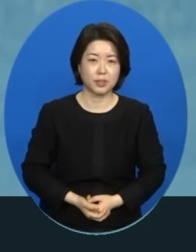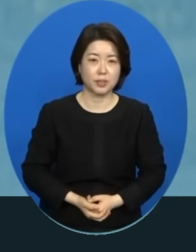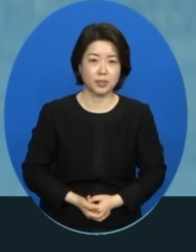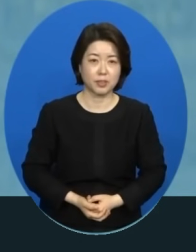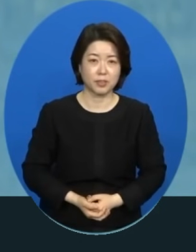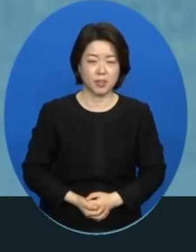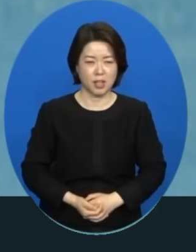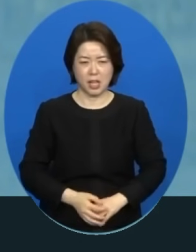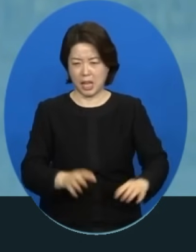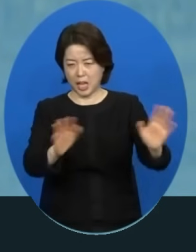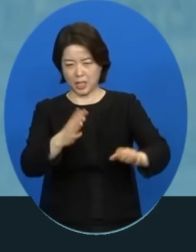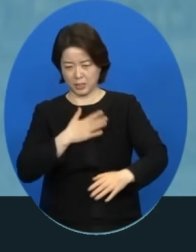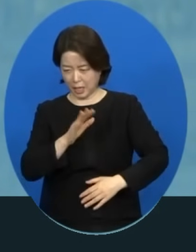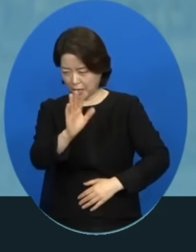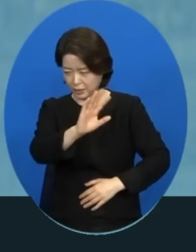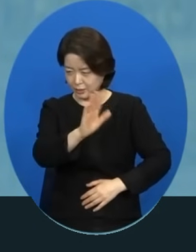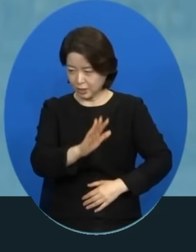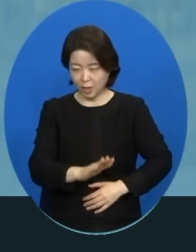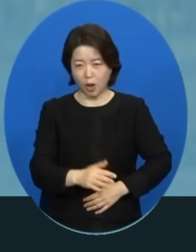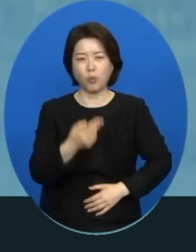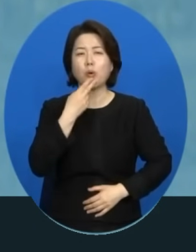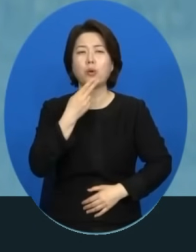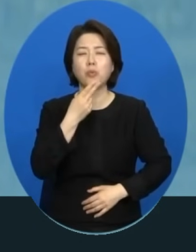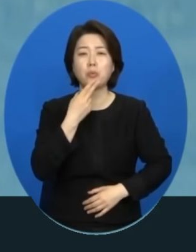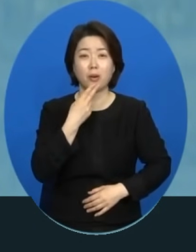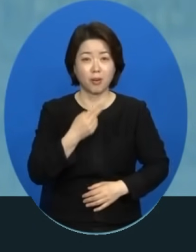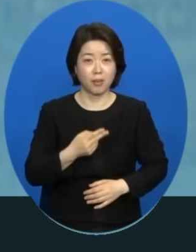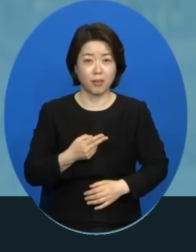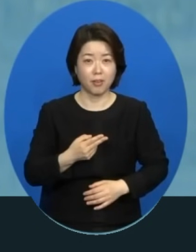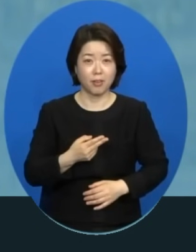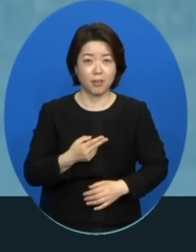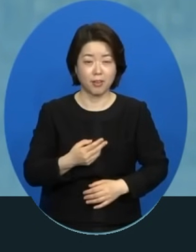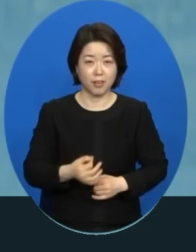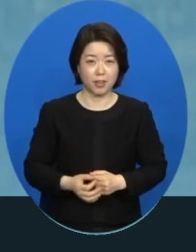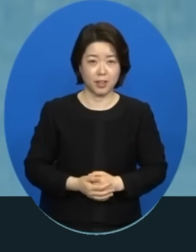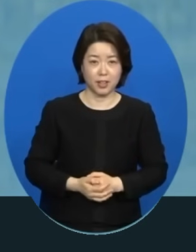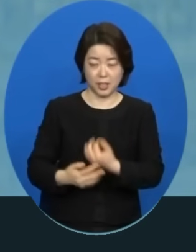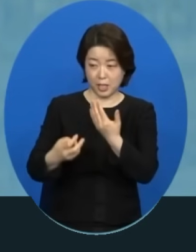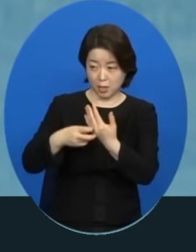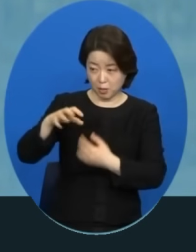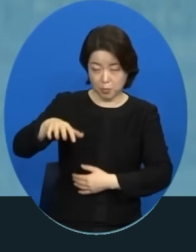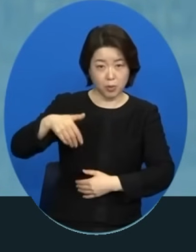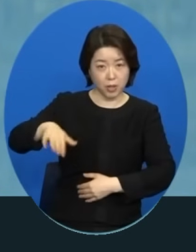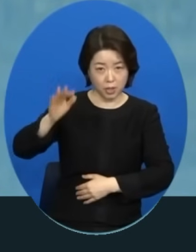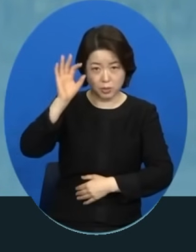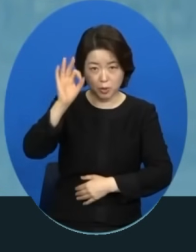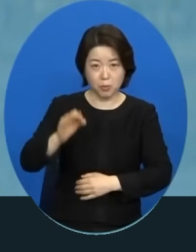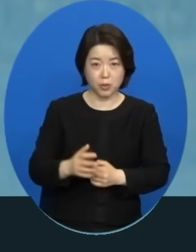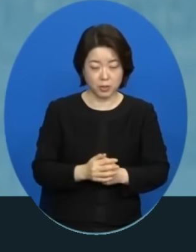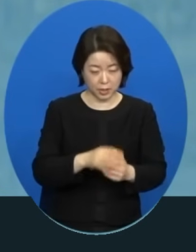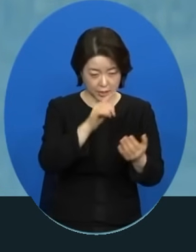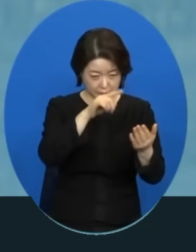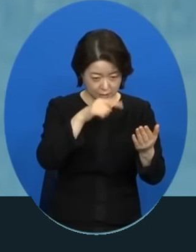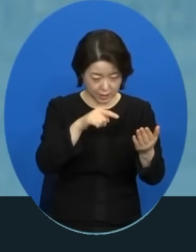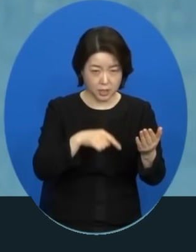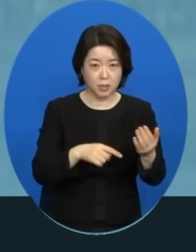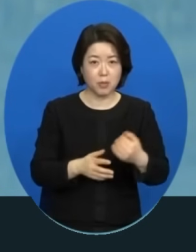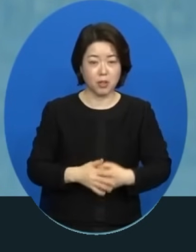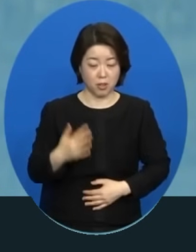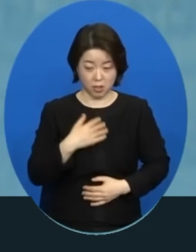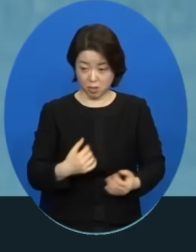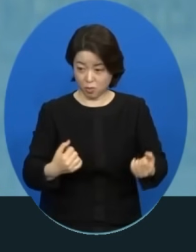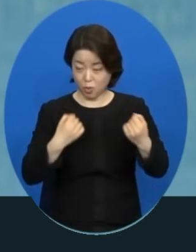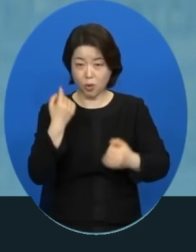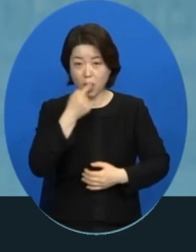아, 내가 그럴 리가 없는데요. 저는 아, 그런 거 없어요. 병원에 가보니까요, 진단해보면 건강한 줄